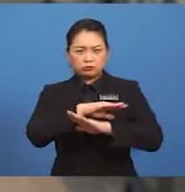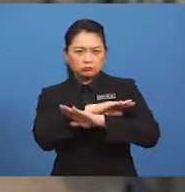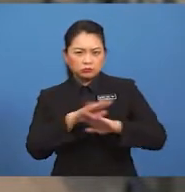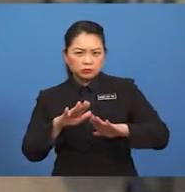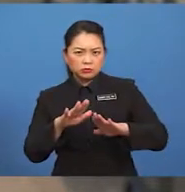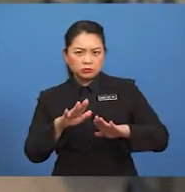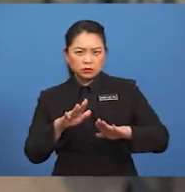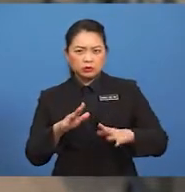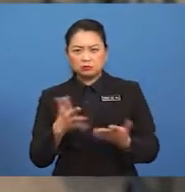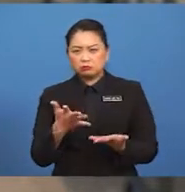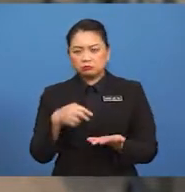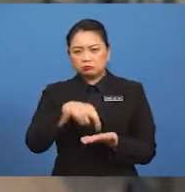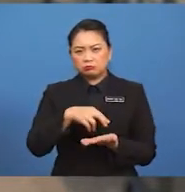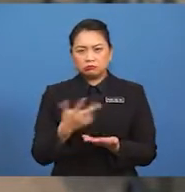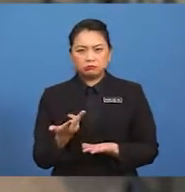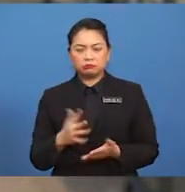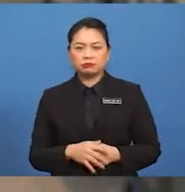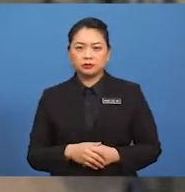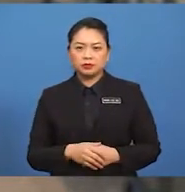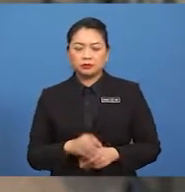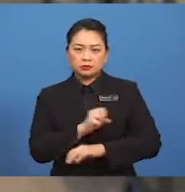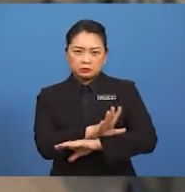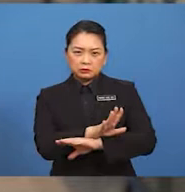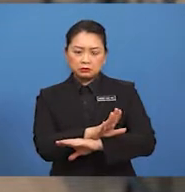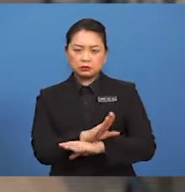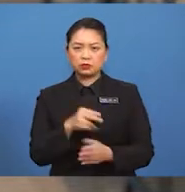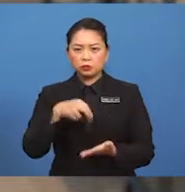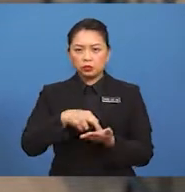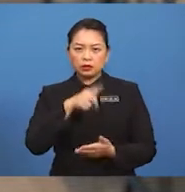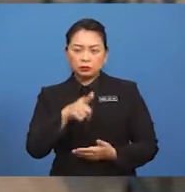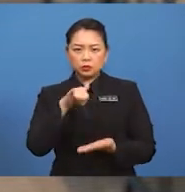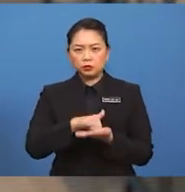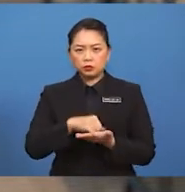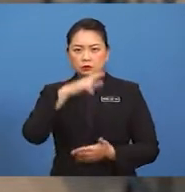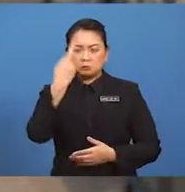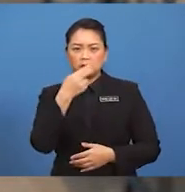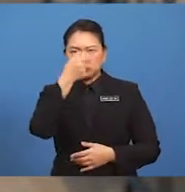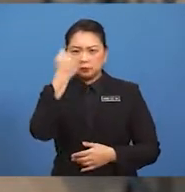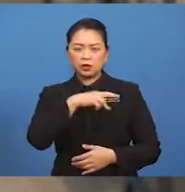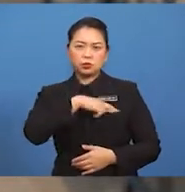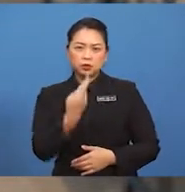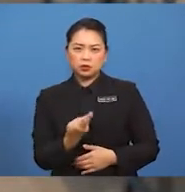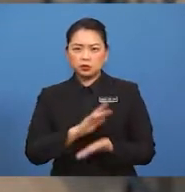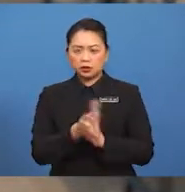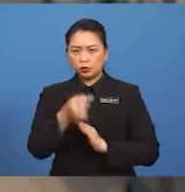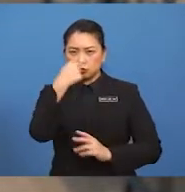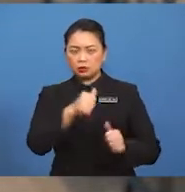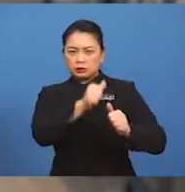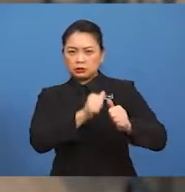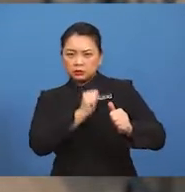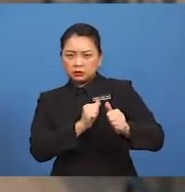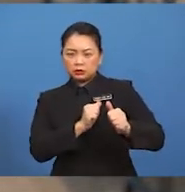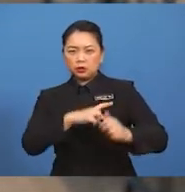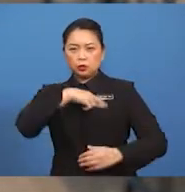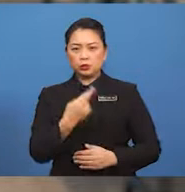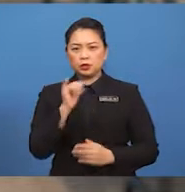dapat dikutip hutangnya. Kesan daripada hutang laput itu menyebabkan kerugian. Jadi, untuk elakkan daripada